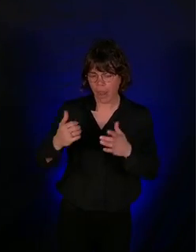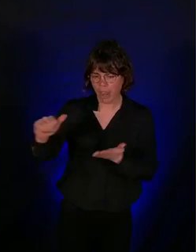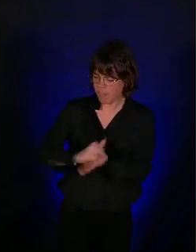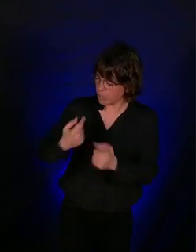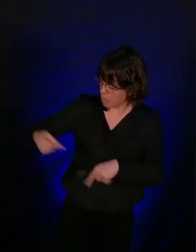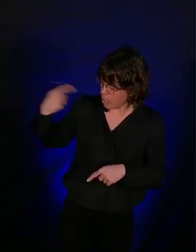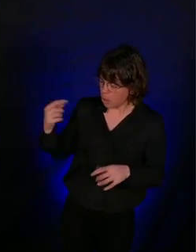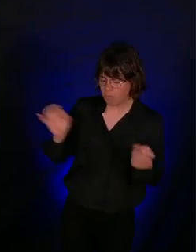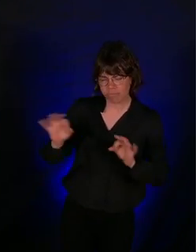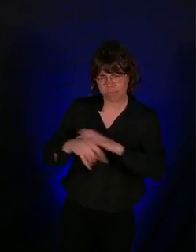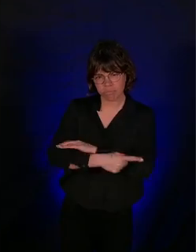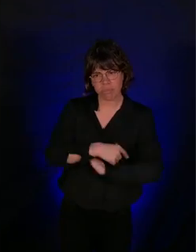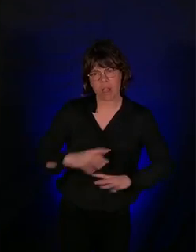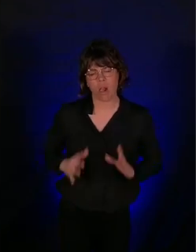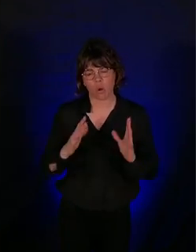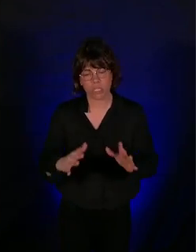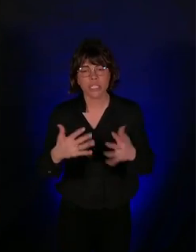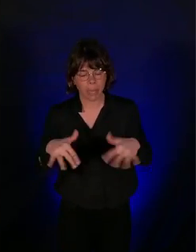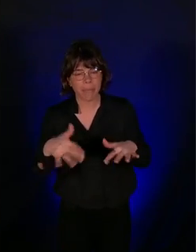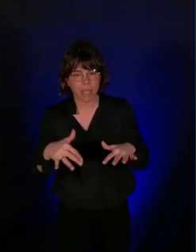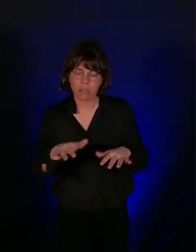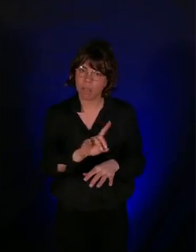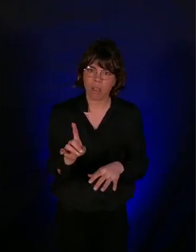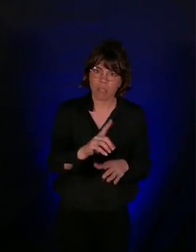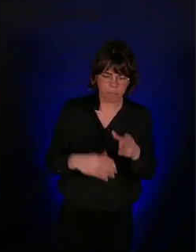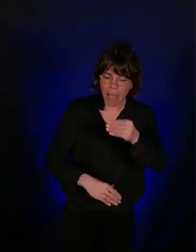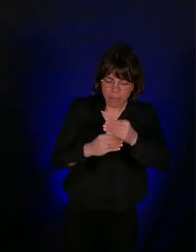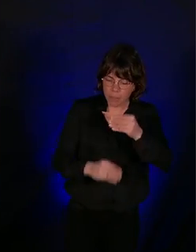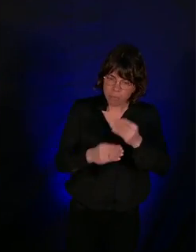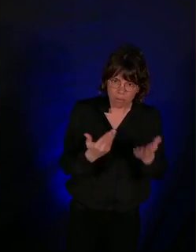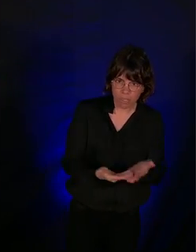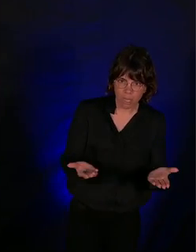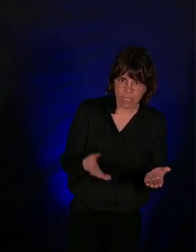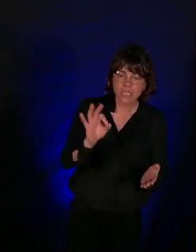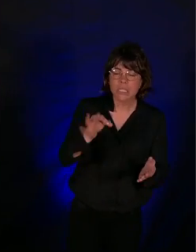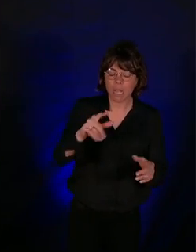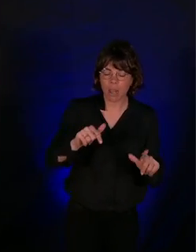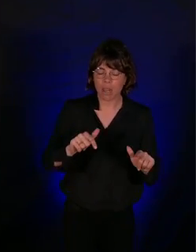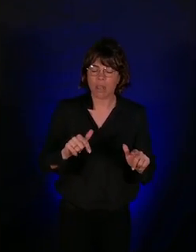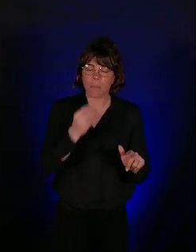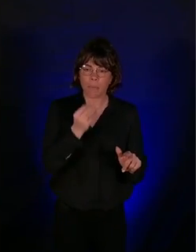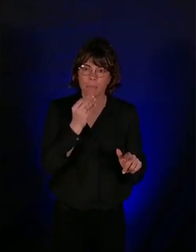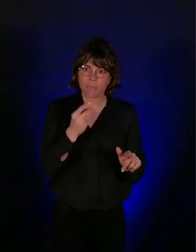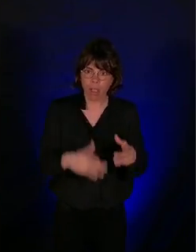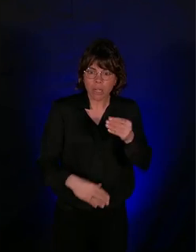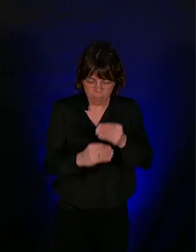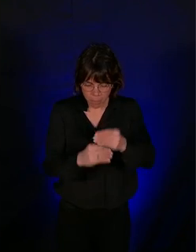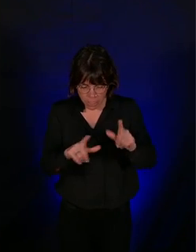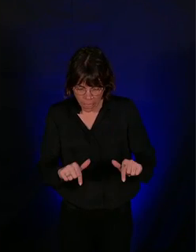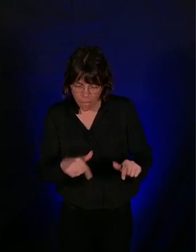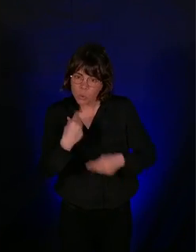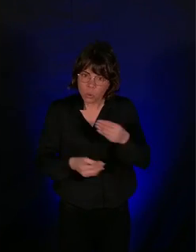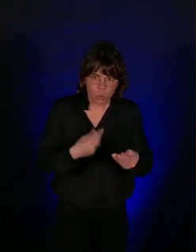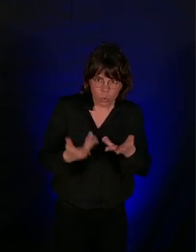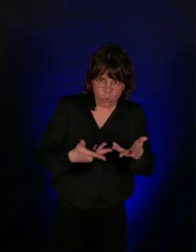nous avions pris l'engagement au 52e j'ai terminé c'est c'est plus un amendement ton truc là si si si il est là il est là nous avions il est là l'amendement ou